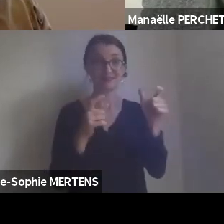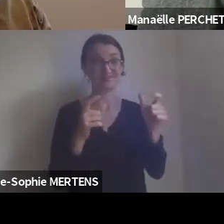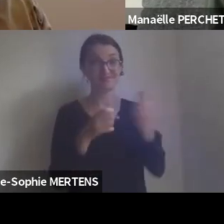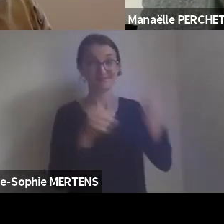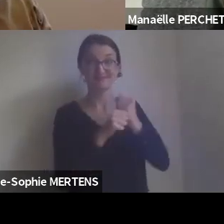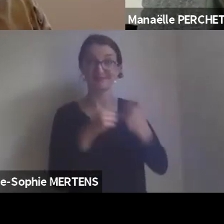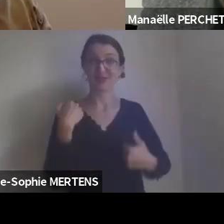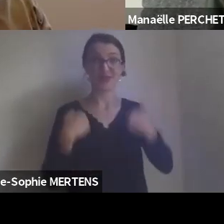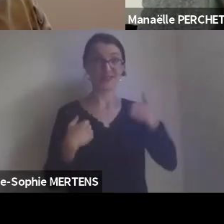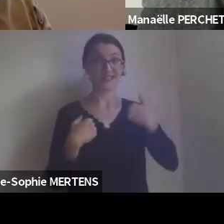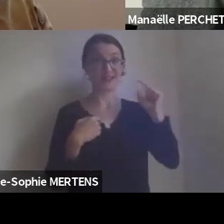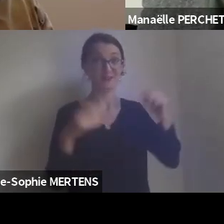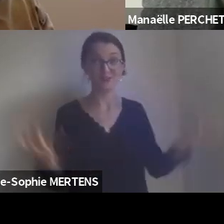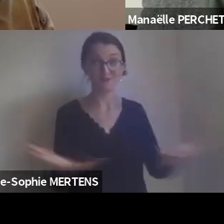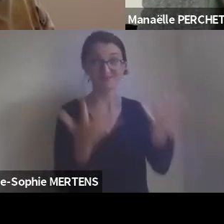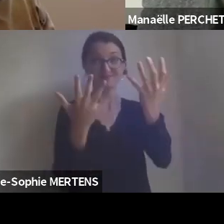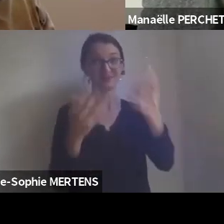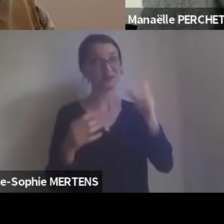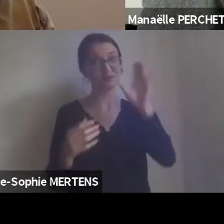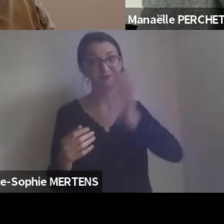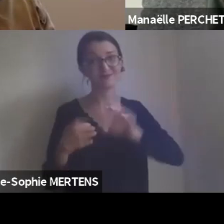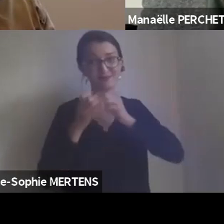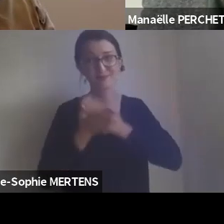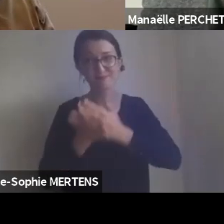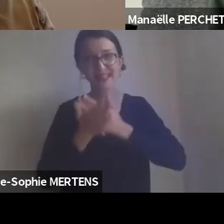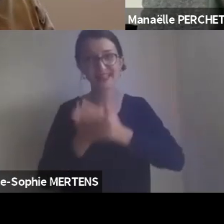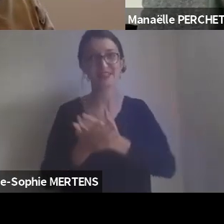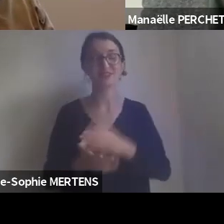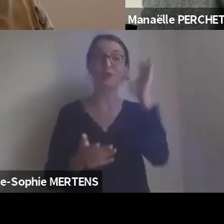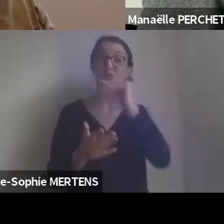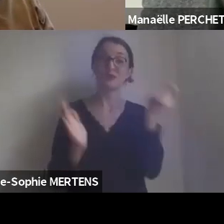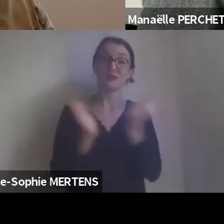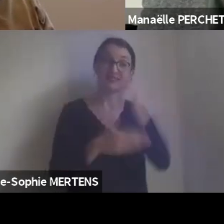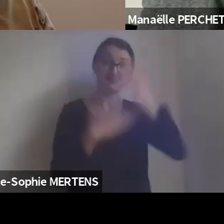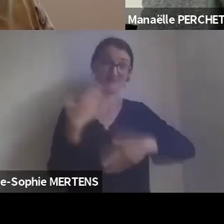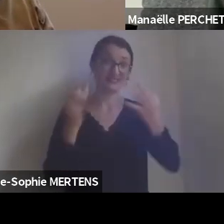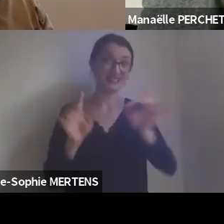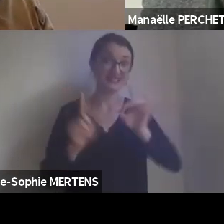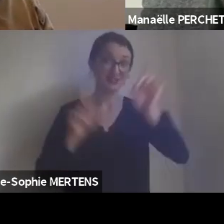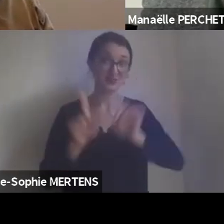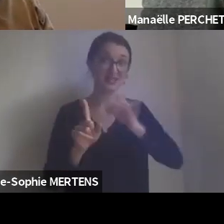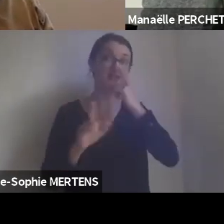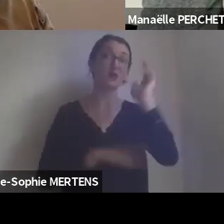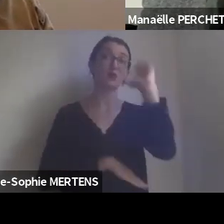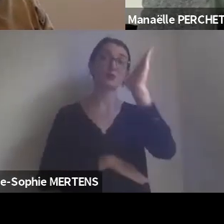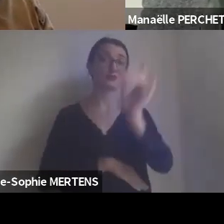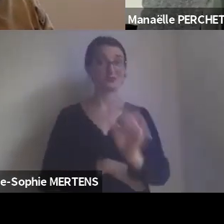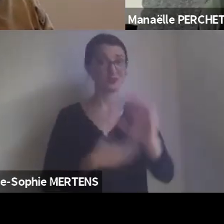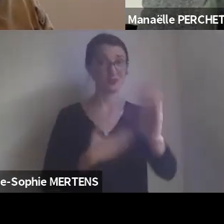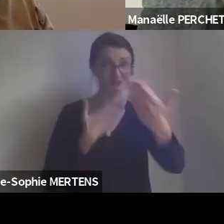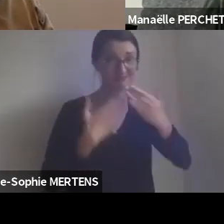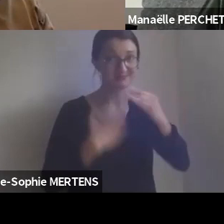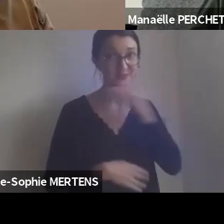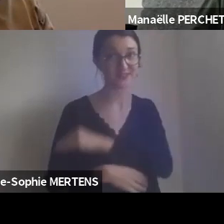de handicap. Voilà. Donc, je vous rappelle, hein, c'est ouvert jusqu'au 10 juillet, donc c'est à la fois dans longtemps et pas longtemps. Ne tardons pas